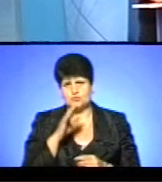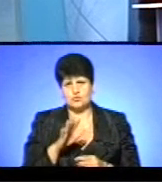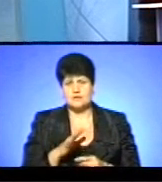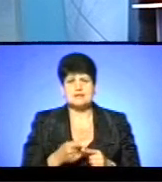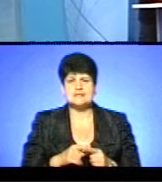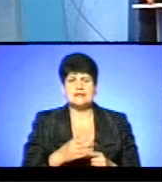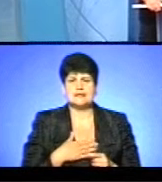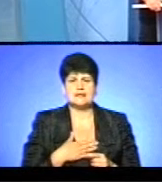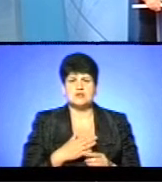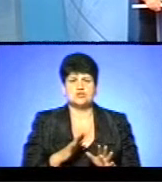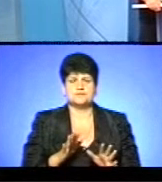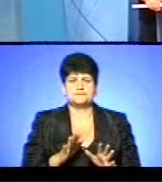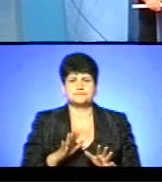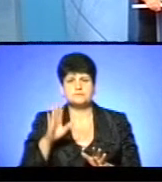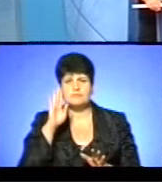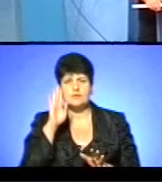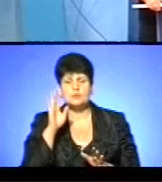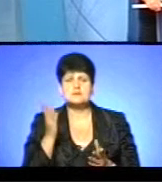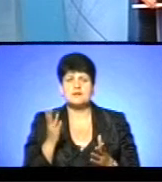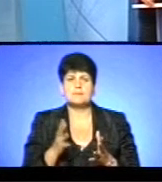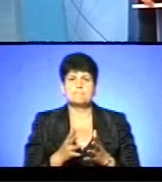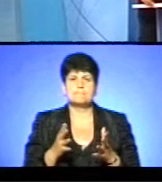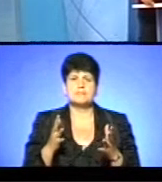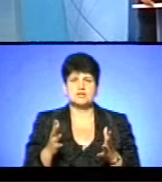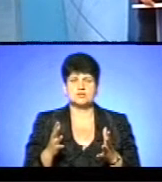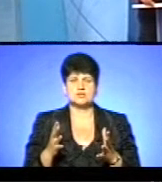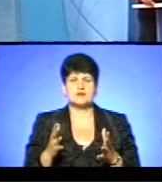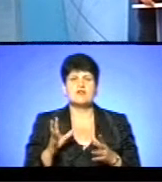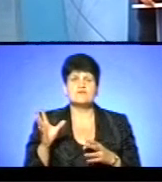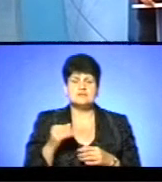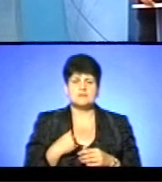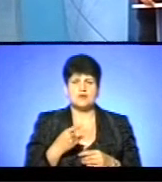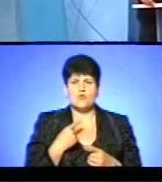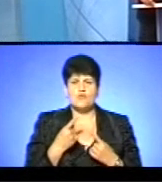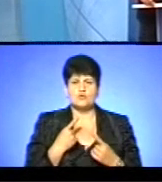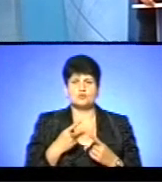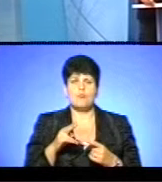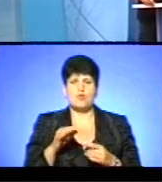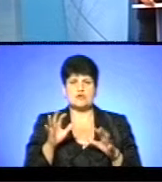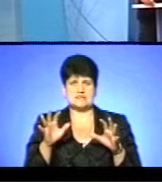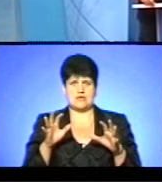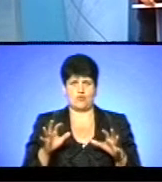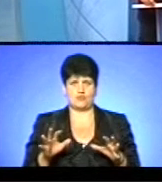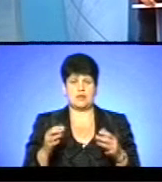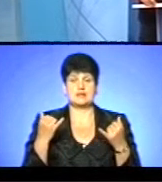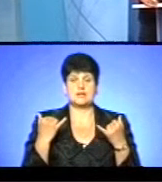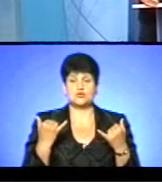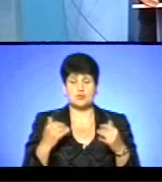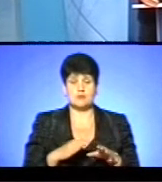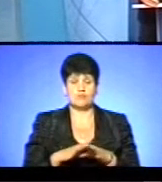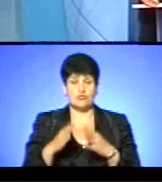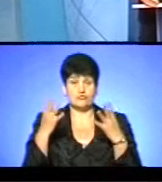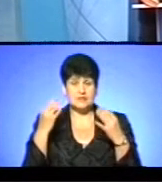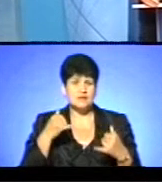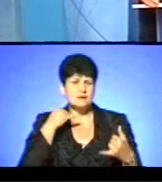десь наших таких хлопців, які більше... Всі ми говоримо, що таке по закону, але сьогодні, цілий день,